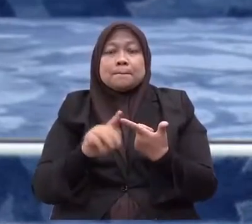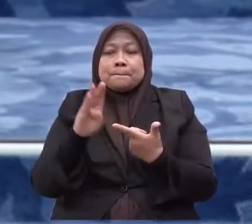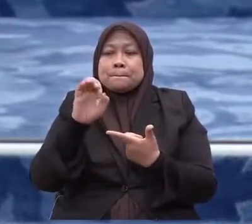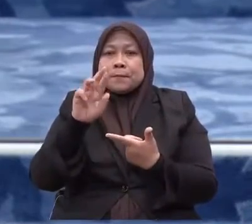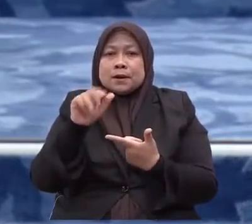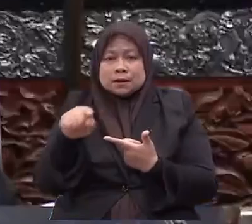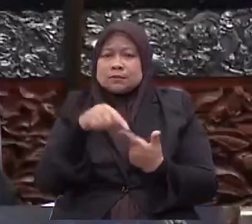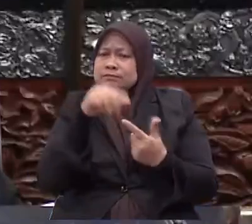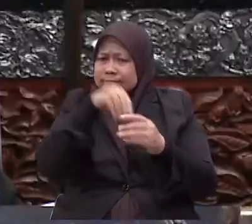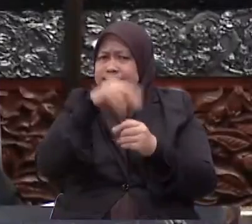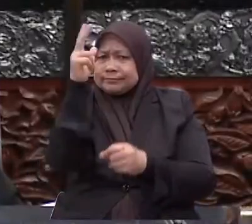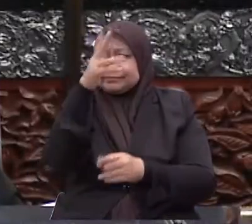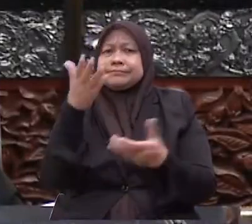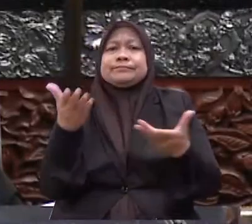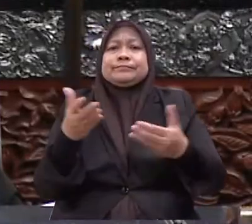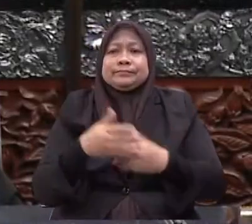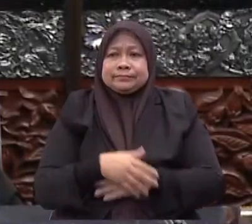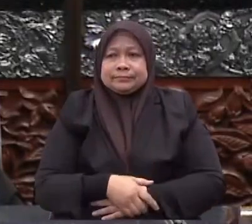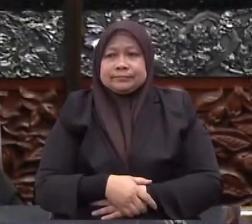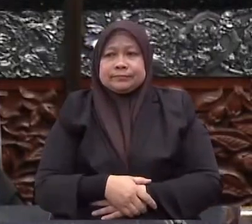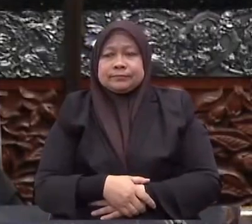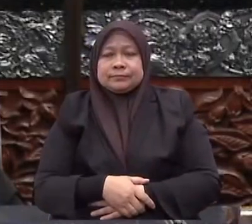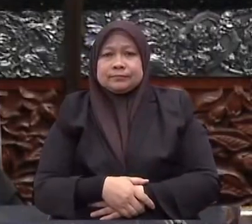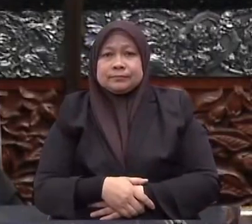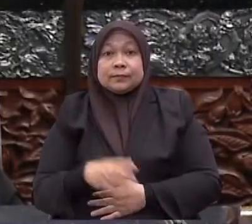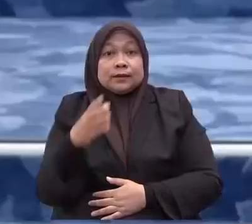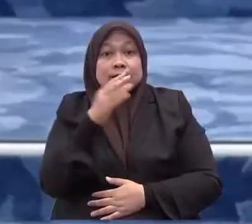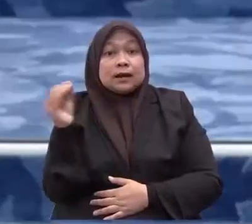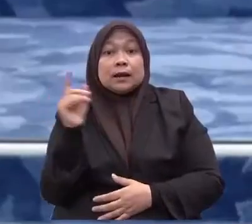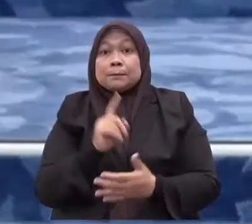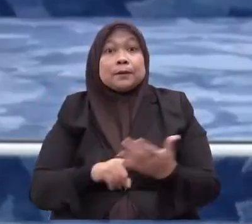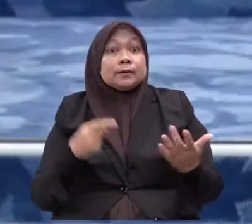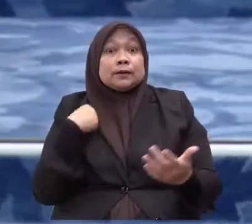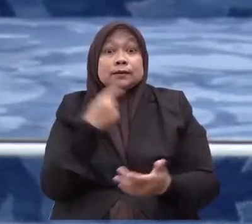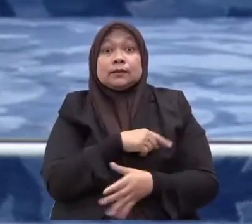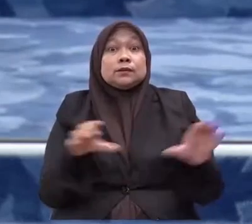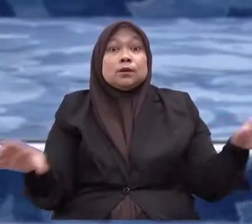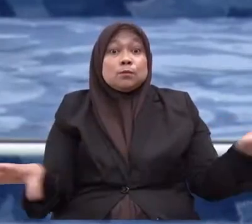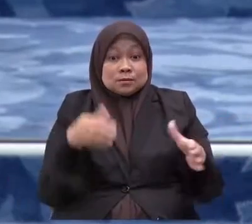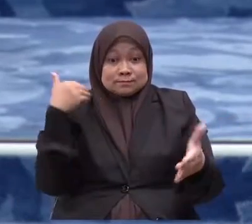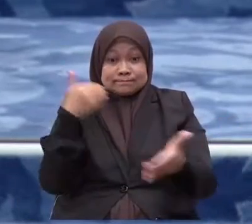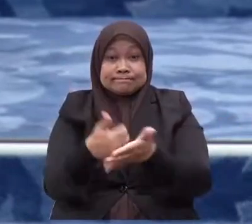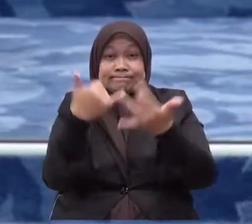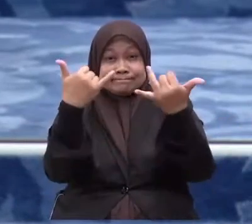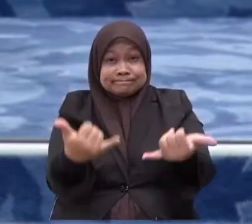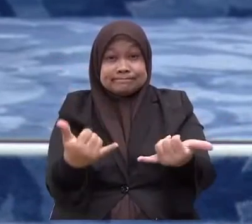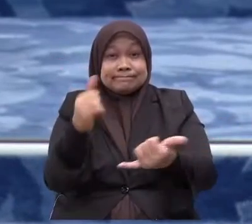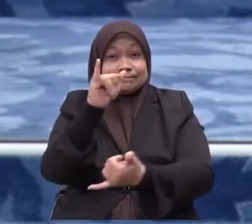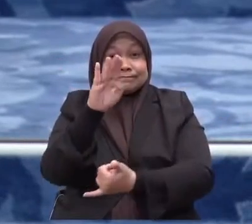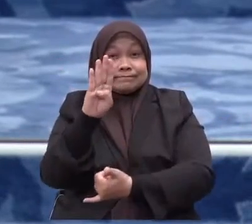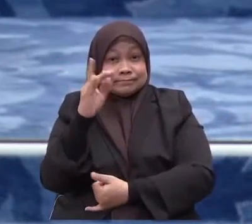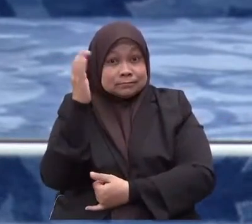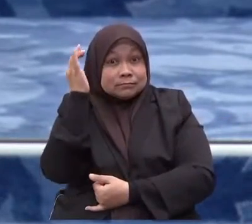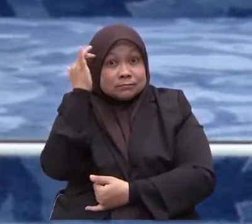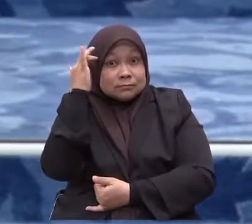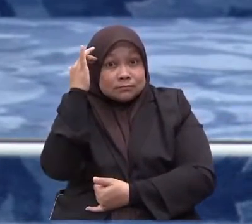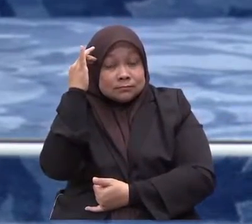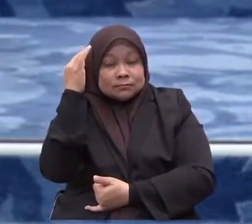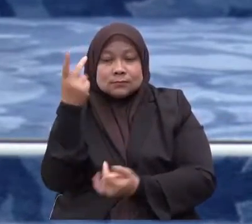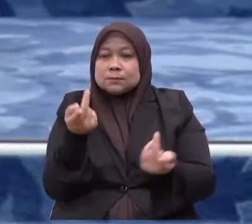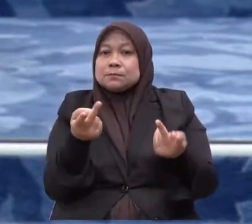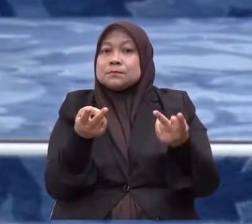dalam kerajaan dan apa yang kita lakukan sampai sekarang harus tahu